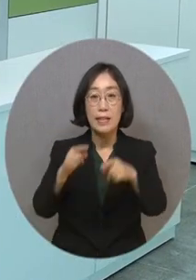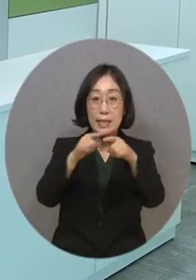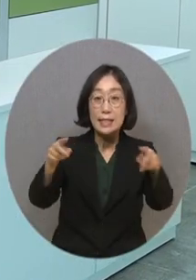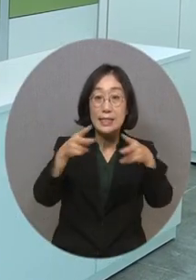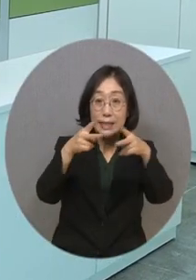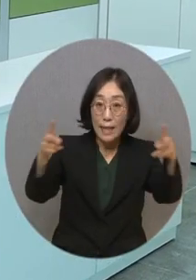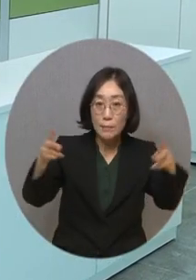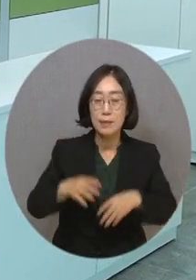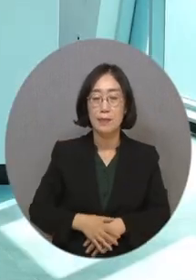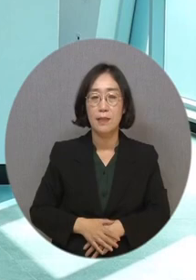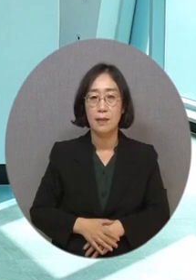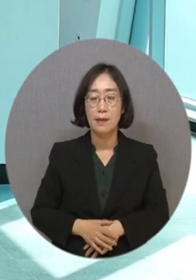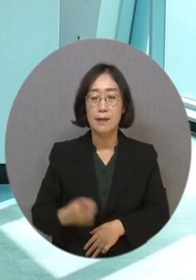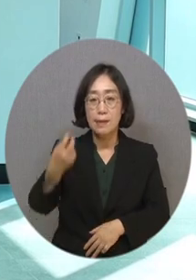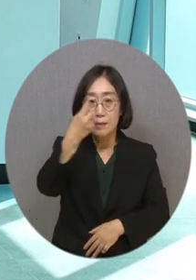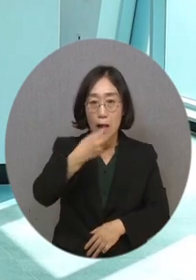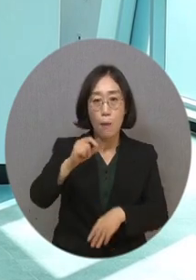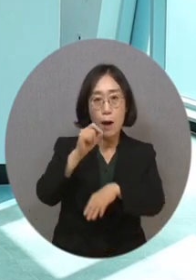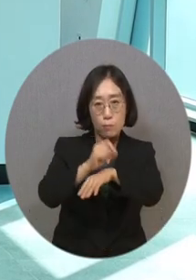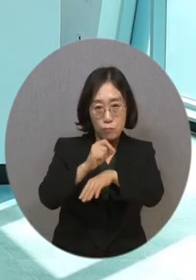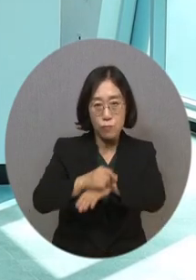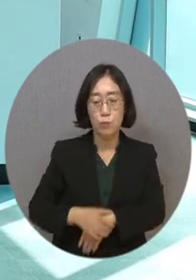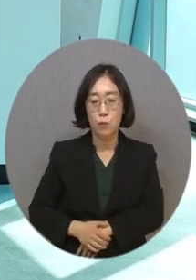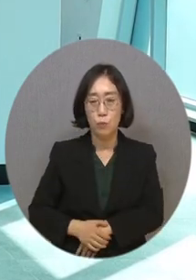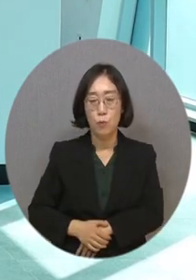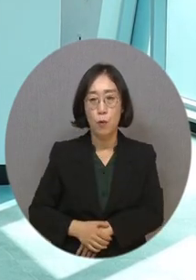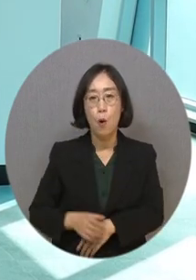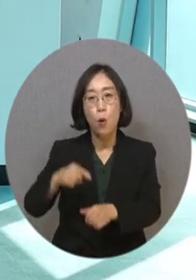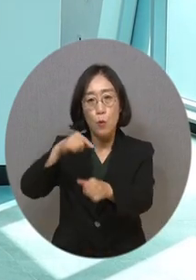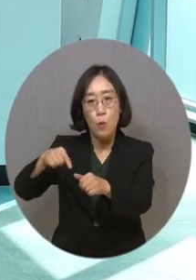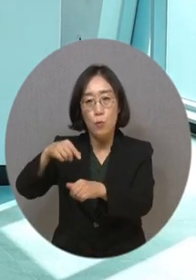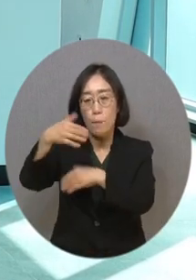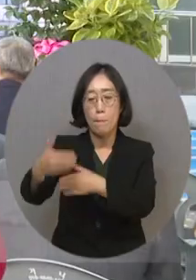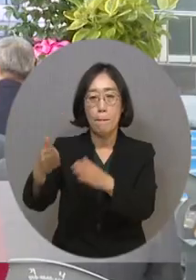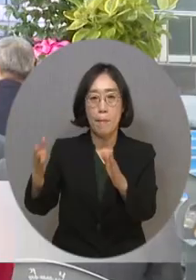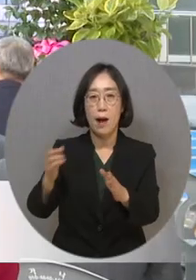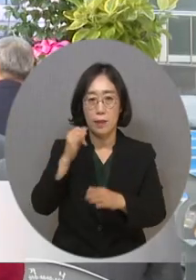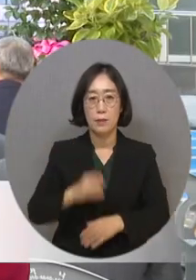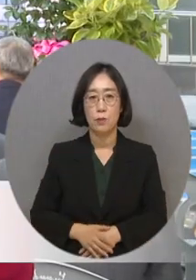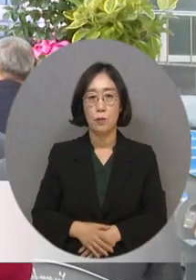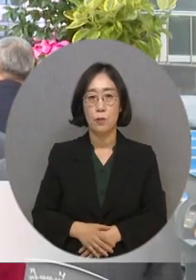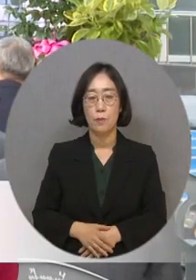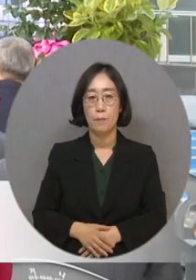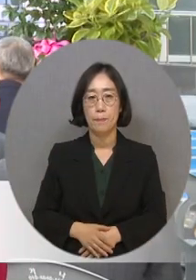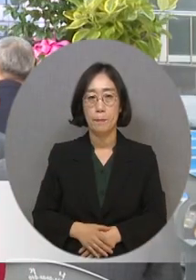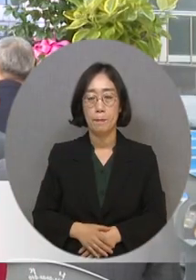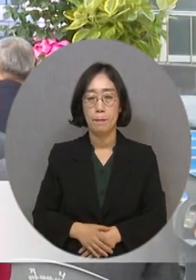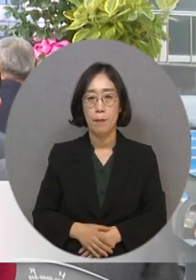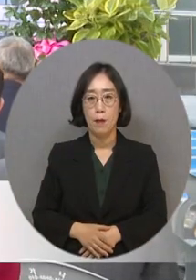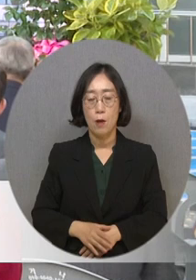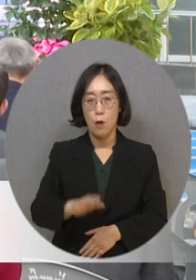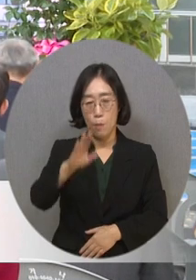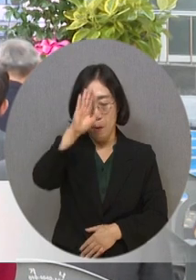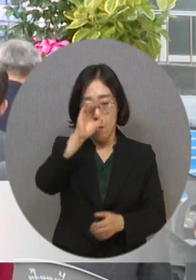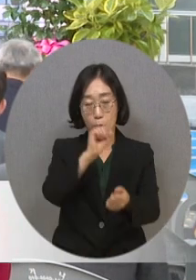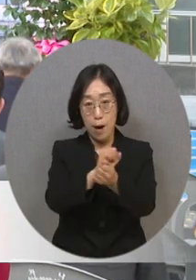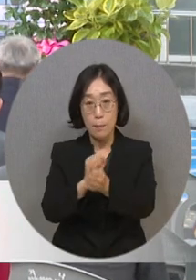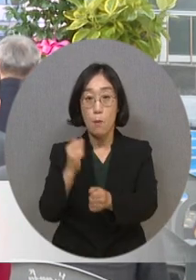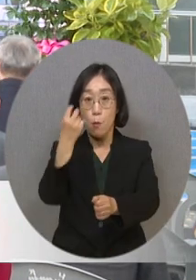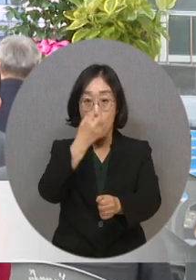3층에는 상황실과 다목적 교육실이 마련됐습니다 제가 먼저 그 감염병